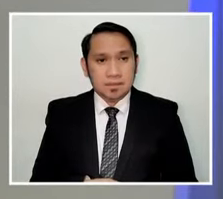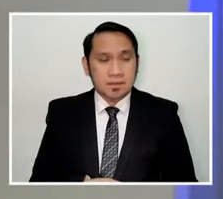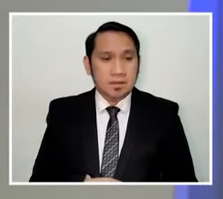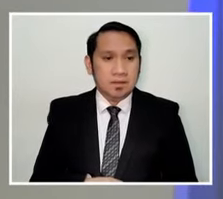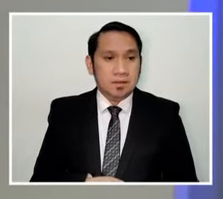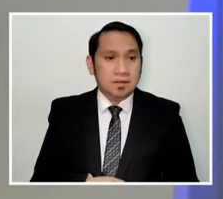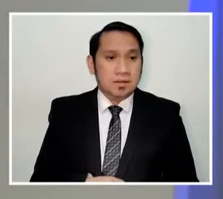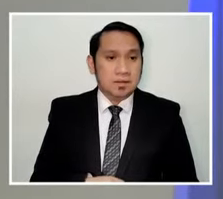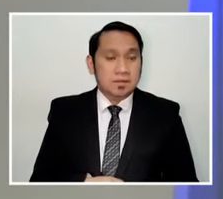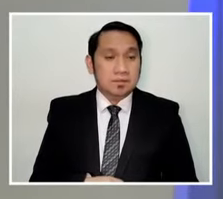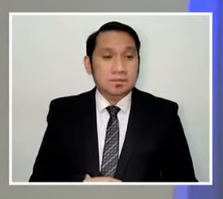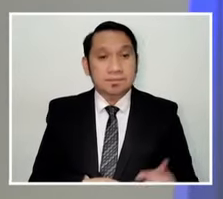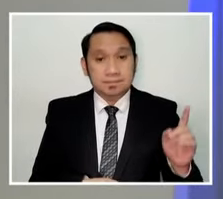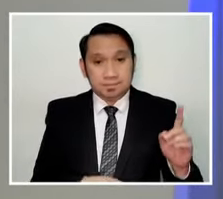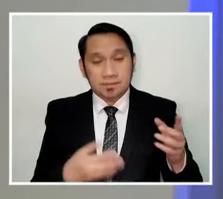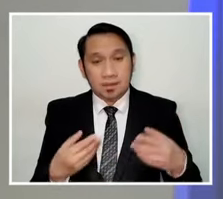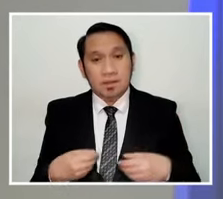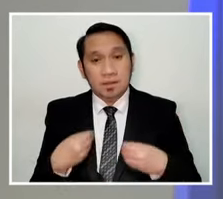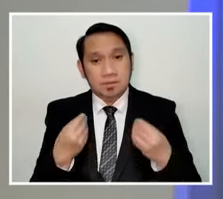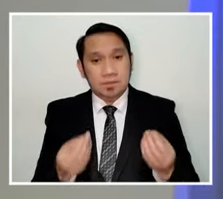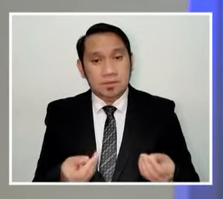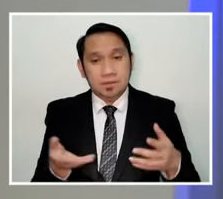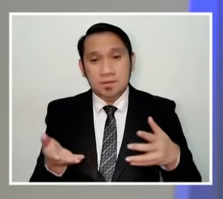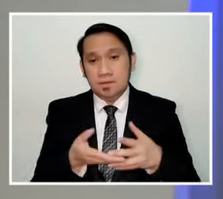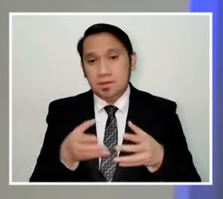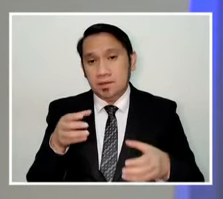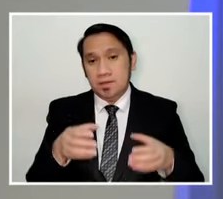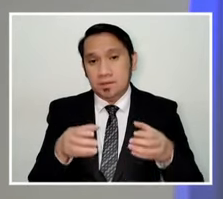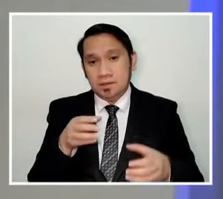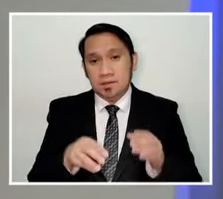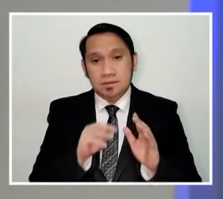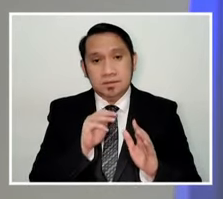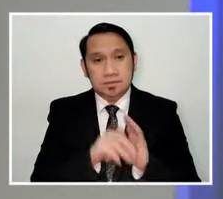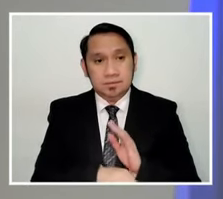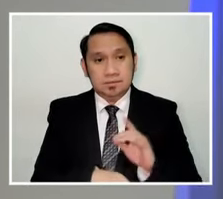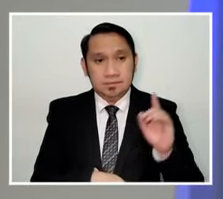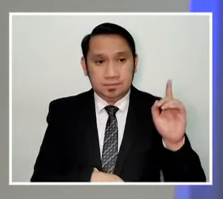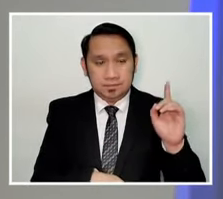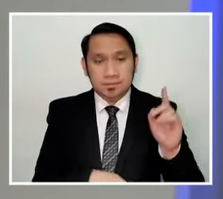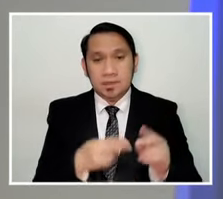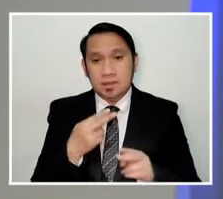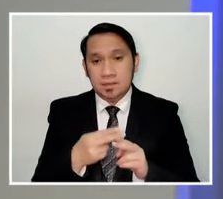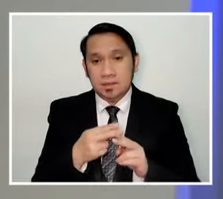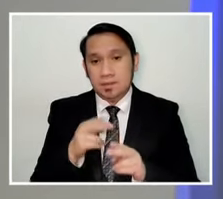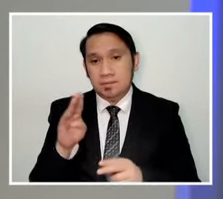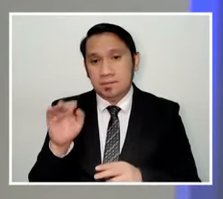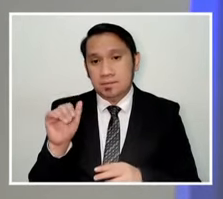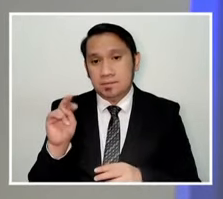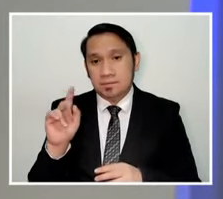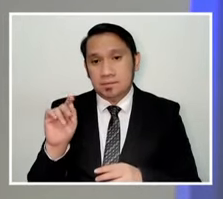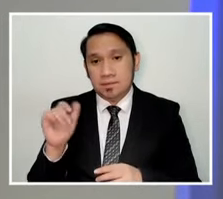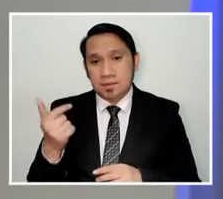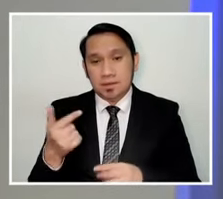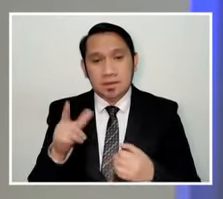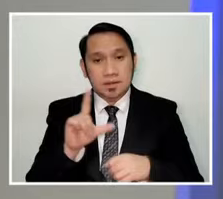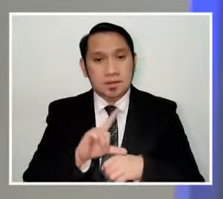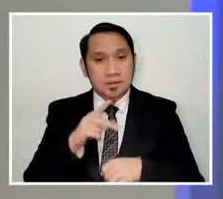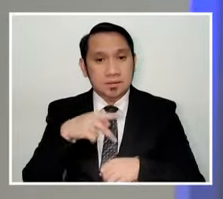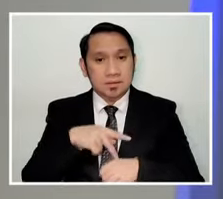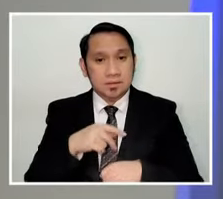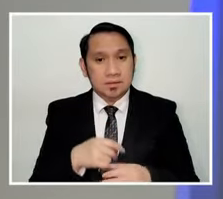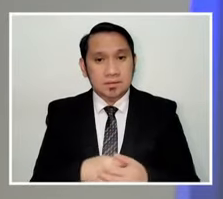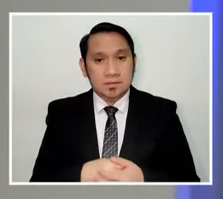Nairaffle na ang kasong murder na isinampa laban sa suspendidong Bucor chief na si Gerald Bantag sa Las Piñas RTC